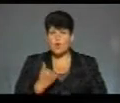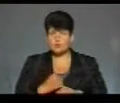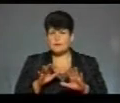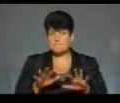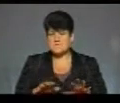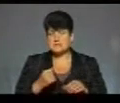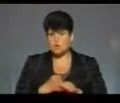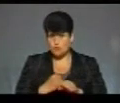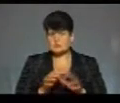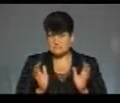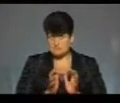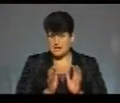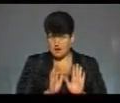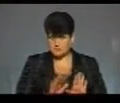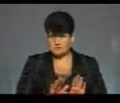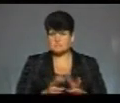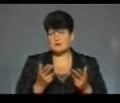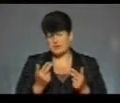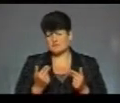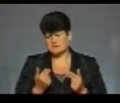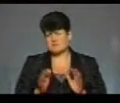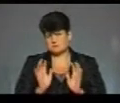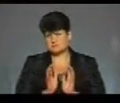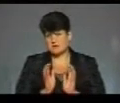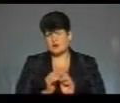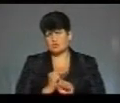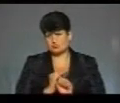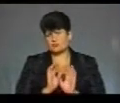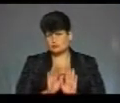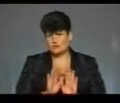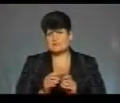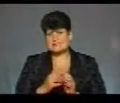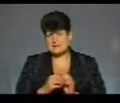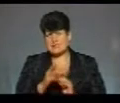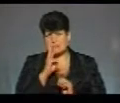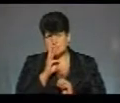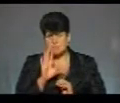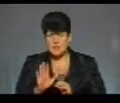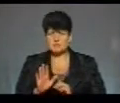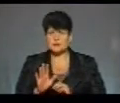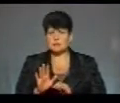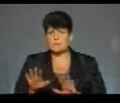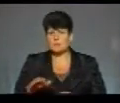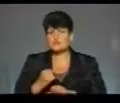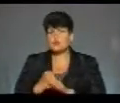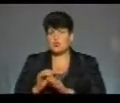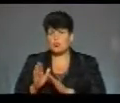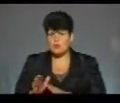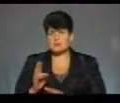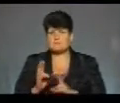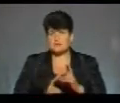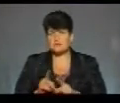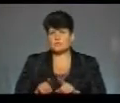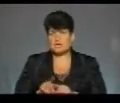роботи зберігається, і заробітна плата також. Так, так. За ним зберігається робоче місце, середня заробітна плата на місці роботи. Підприємство так